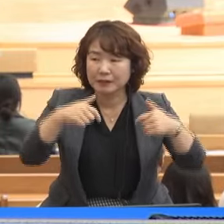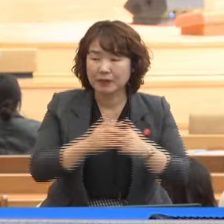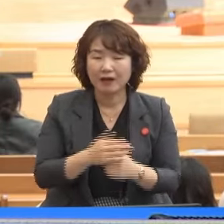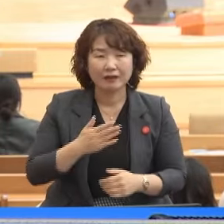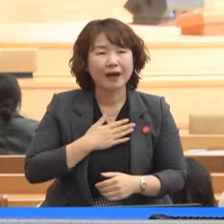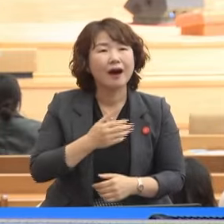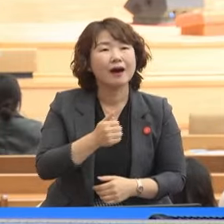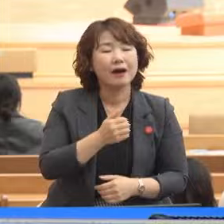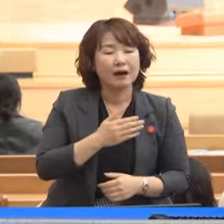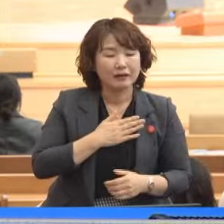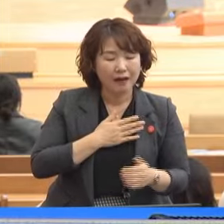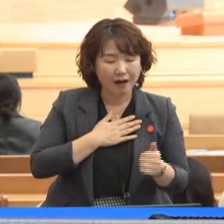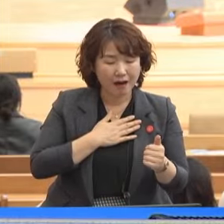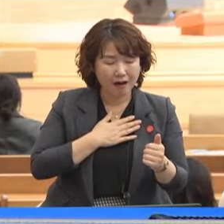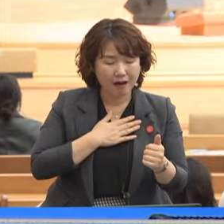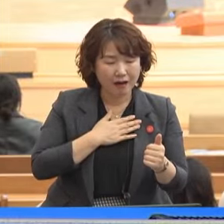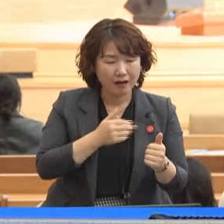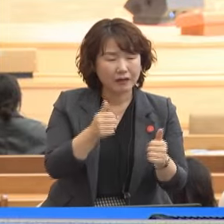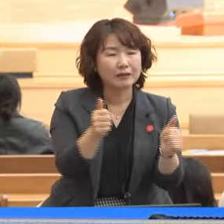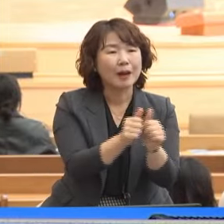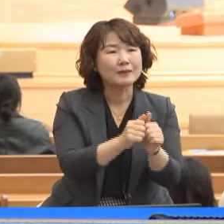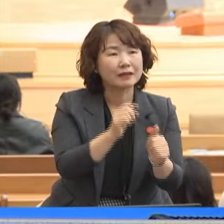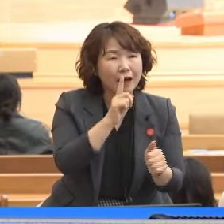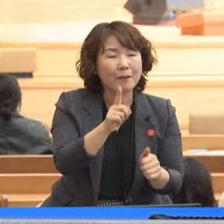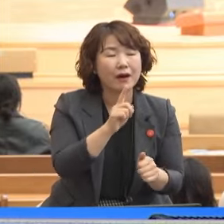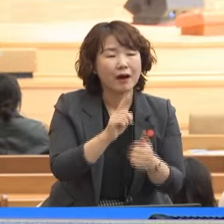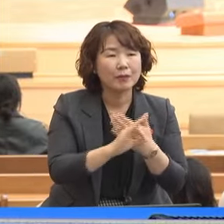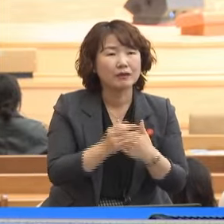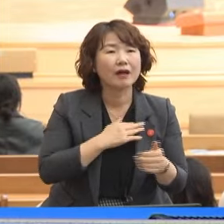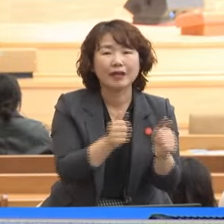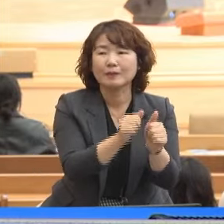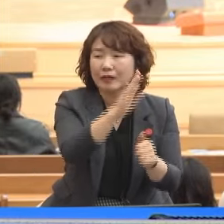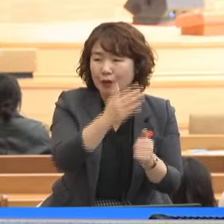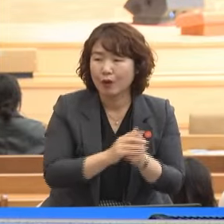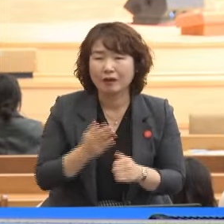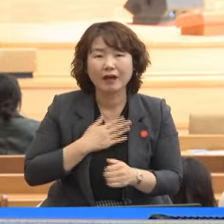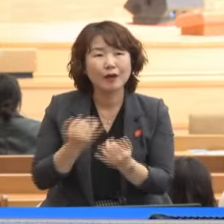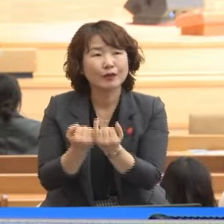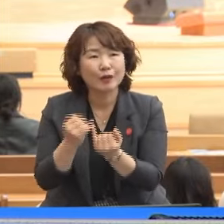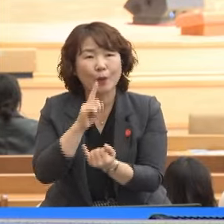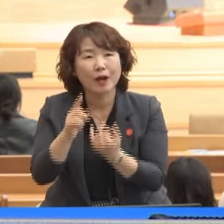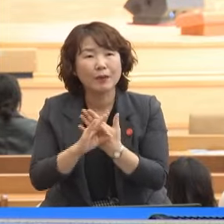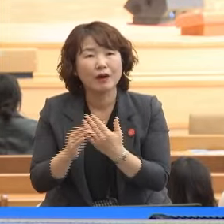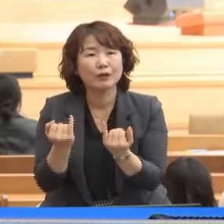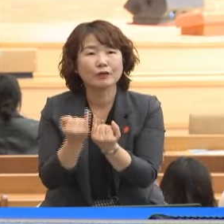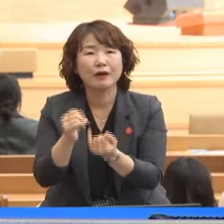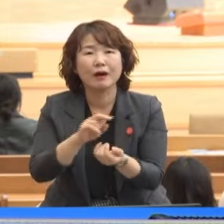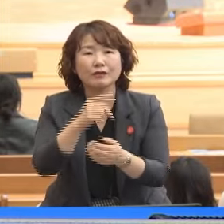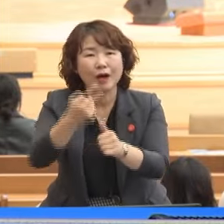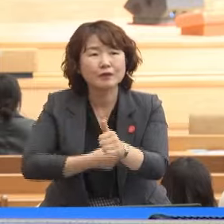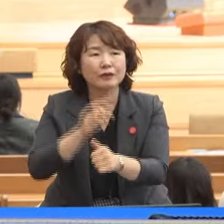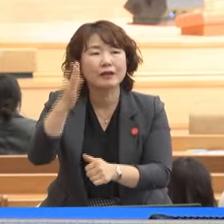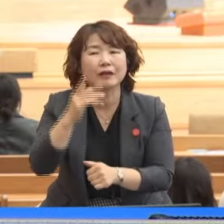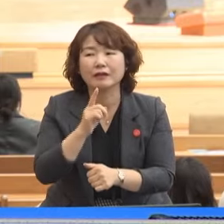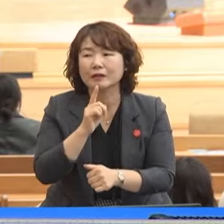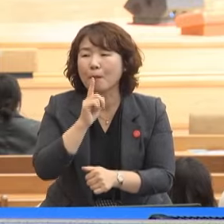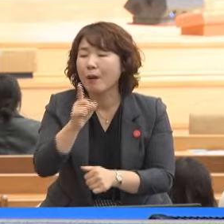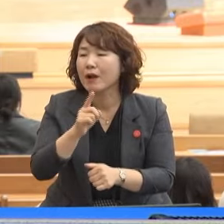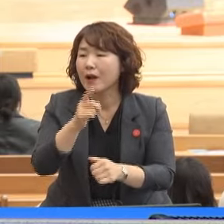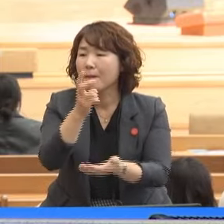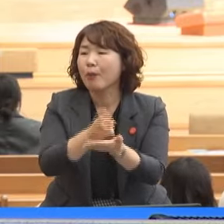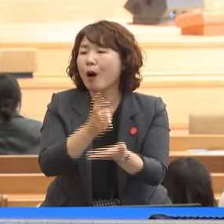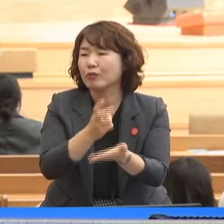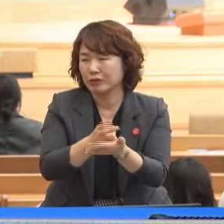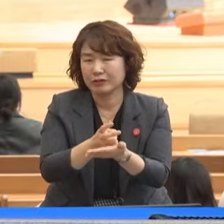남자, 여자라고 주장하면 여자로 해야 된다고 판결, 이 나라 사법부가 판결을 내린